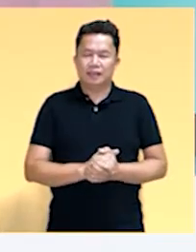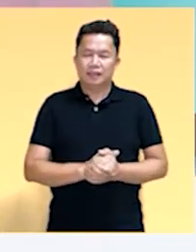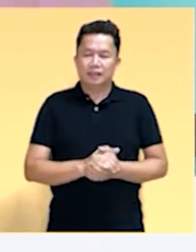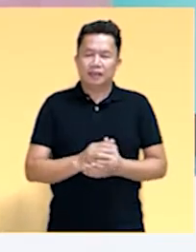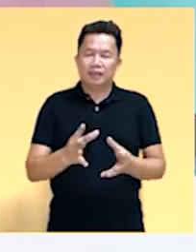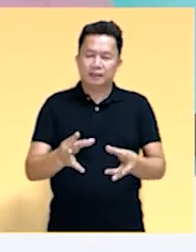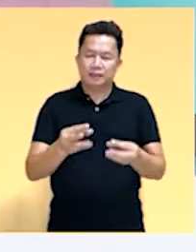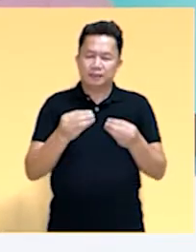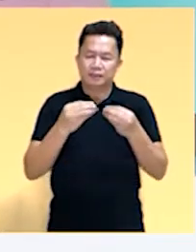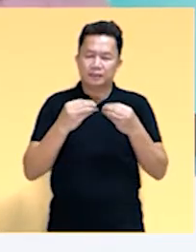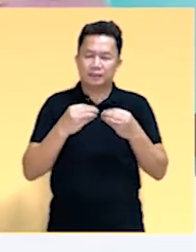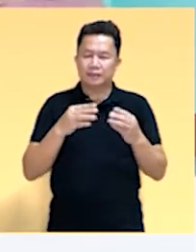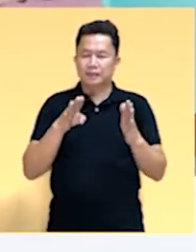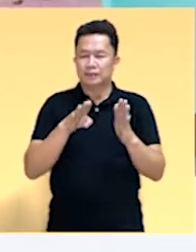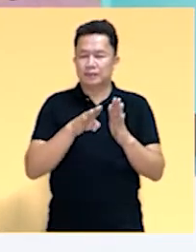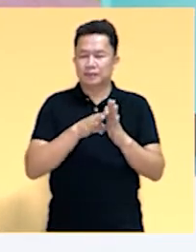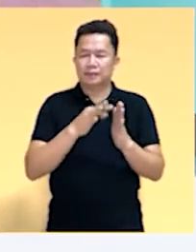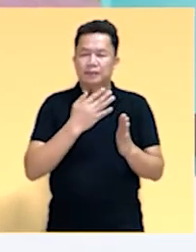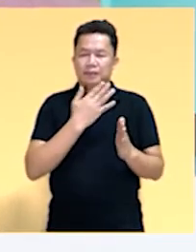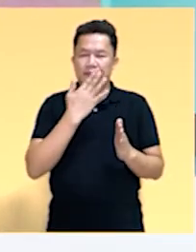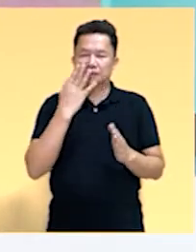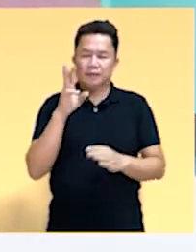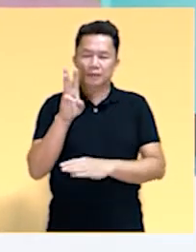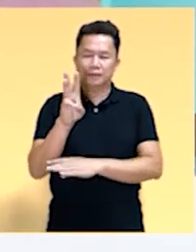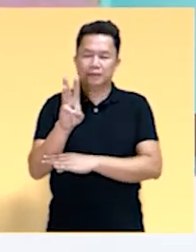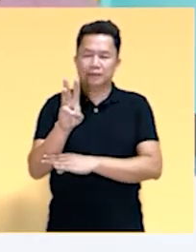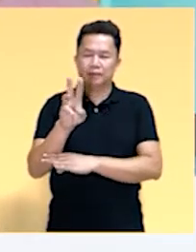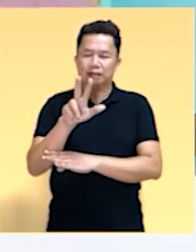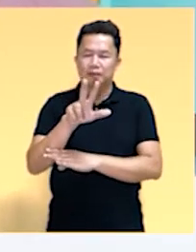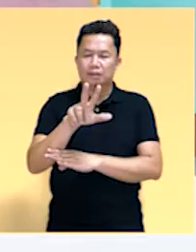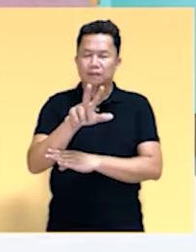Nakatanggap ang barangay Makulay ng